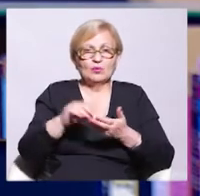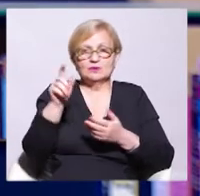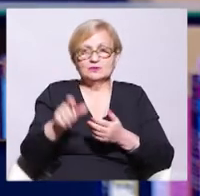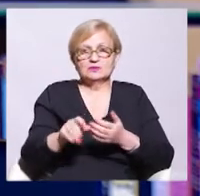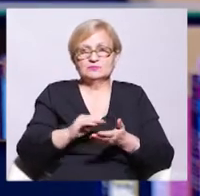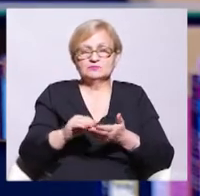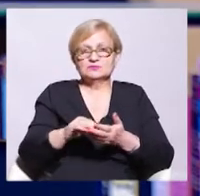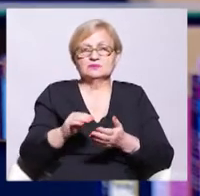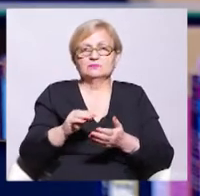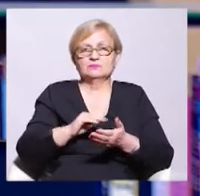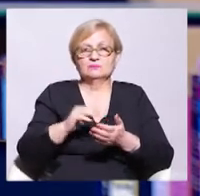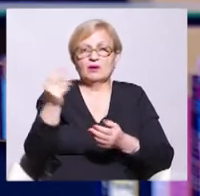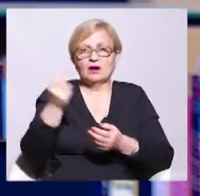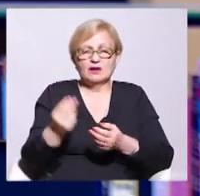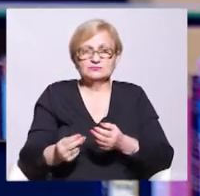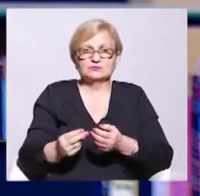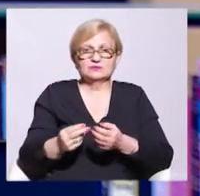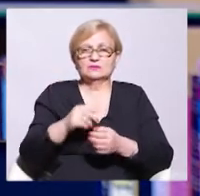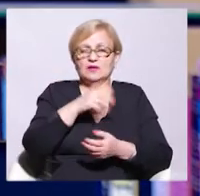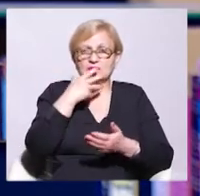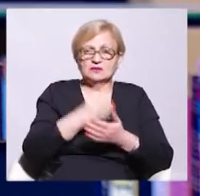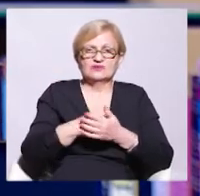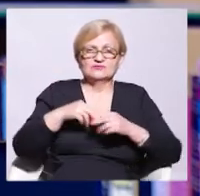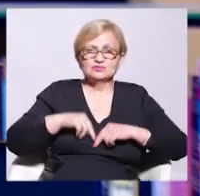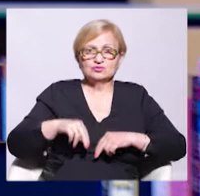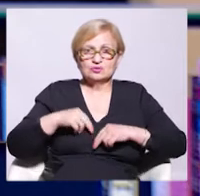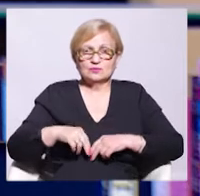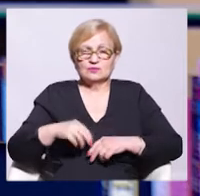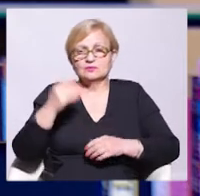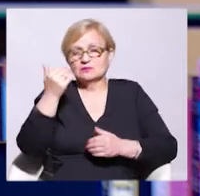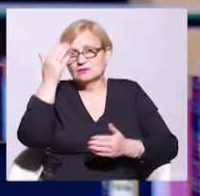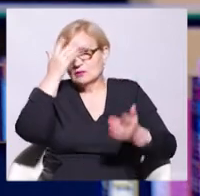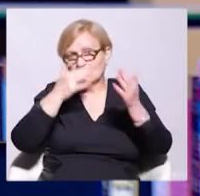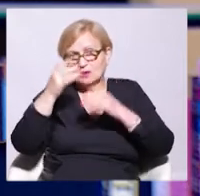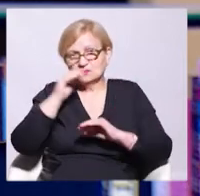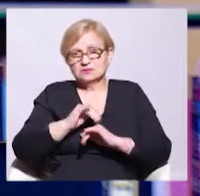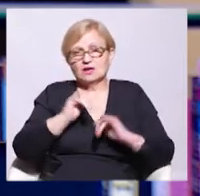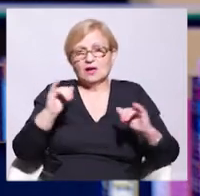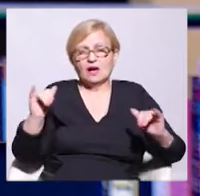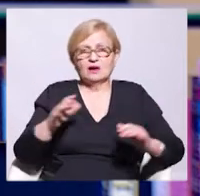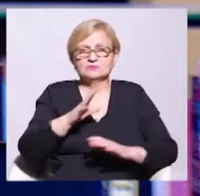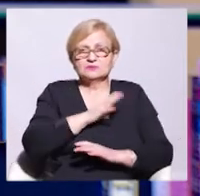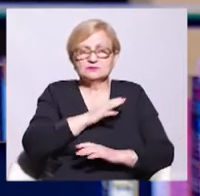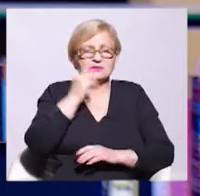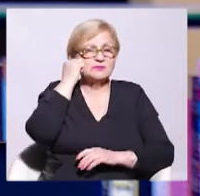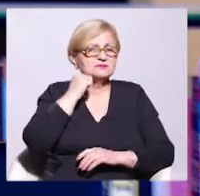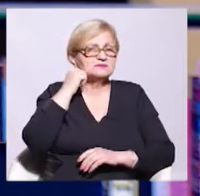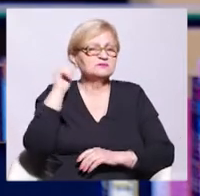მწერლები, მხატვრები, თავიანთი შემოქმედებითა და ფანტაზიის გზით ამდიდრებენ ხოლმე წარსულის